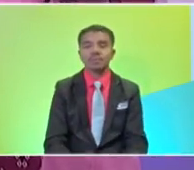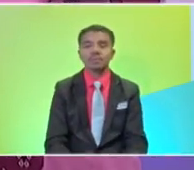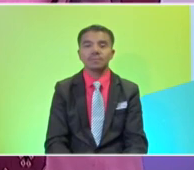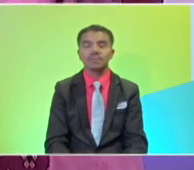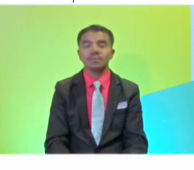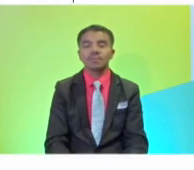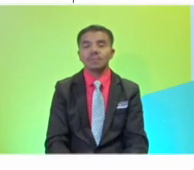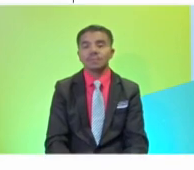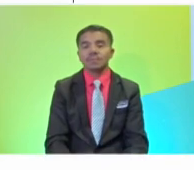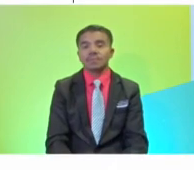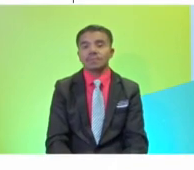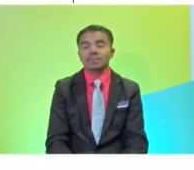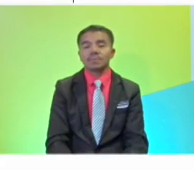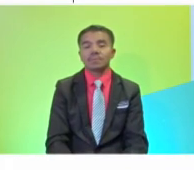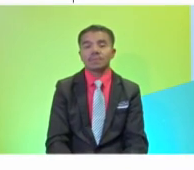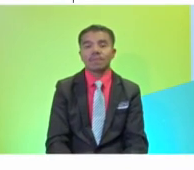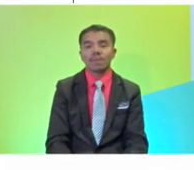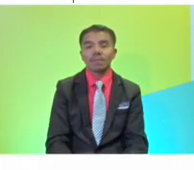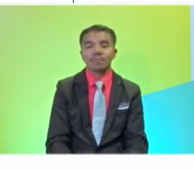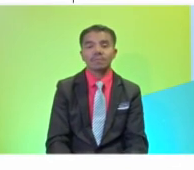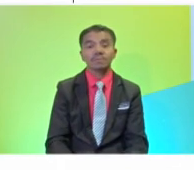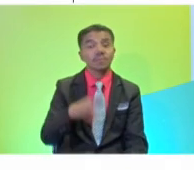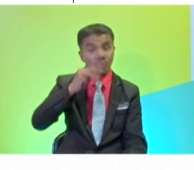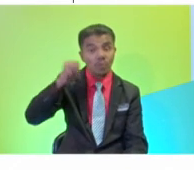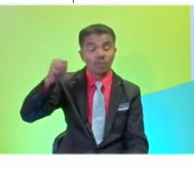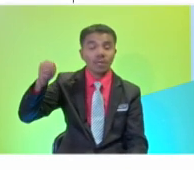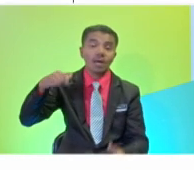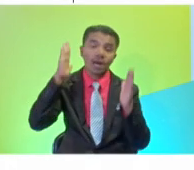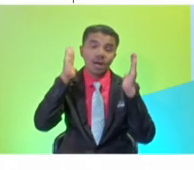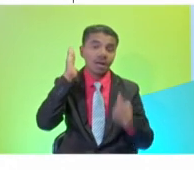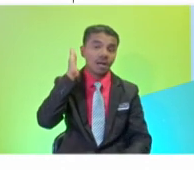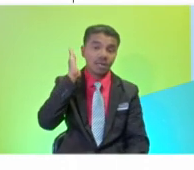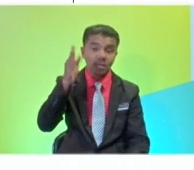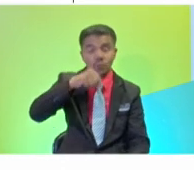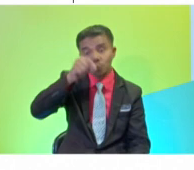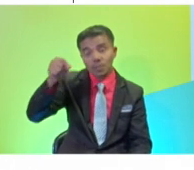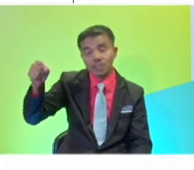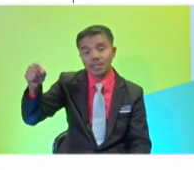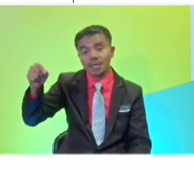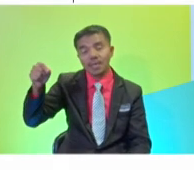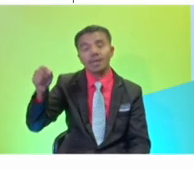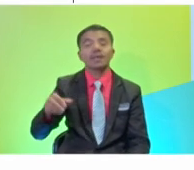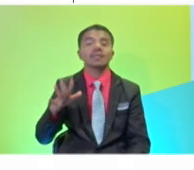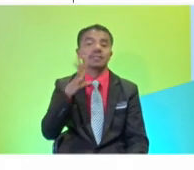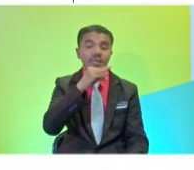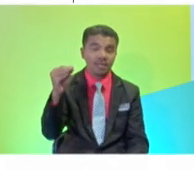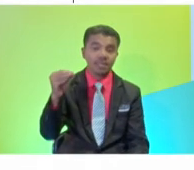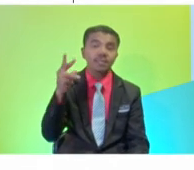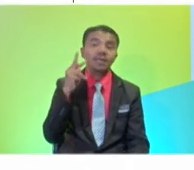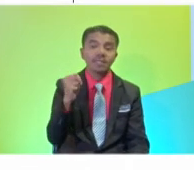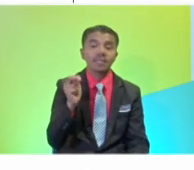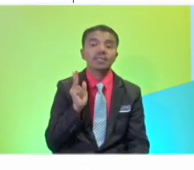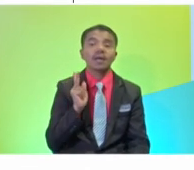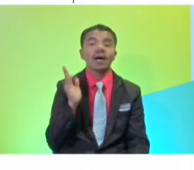kan mengikut apa kawaid yang tepat dalam penulisan arab dan berbaris ya dan kaedah kita gunakani boleh kita gunakan kaedah